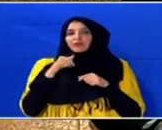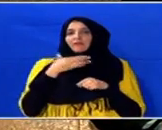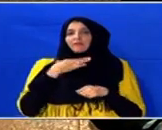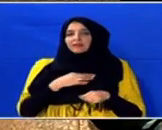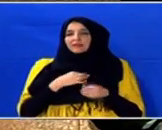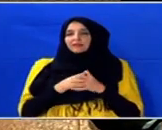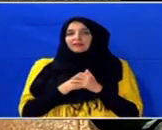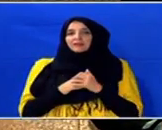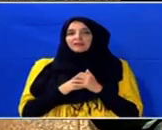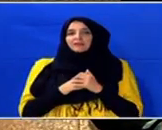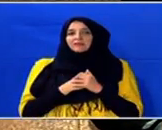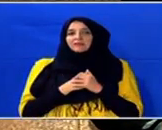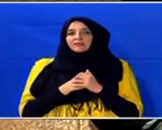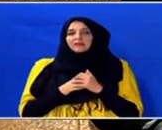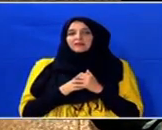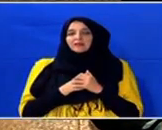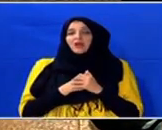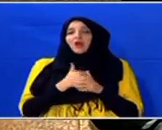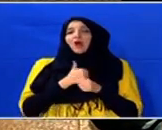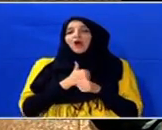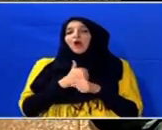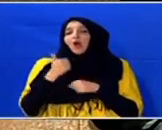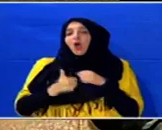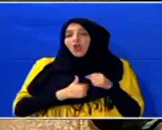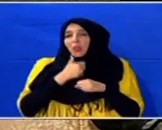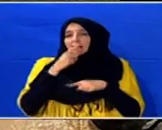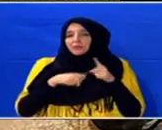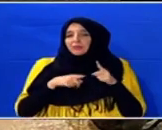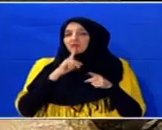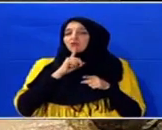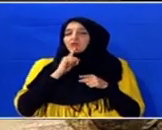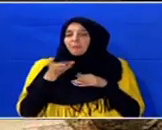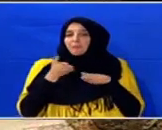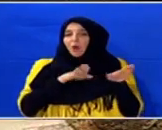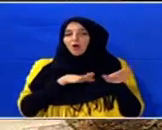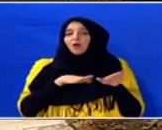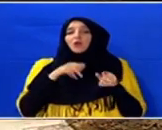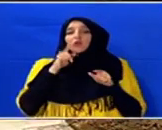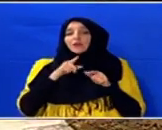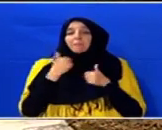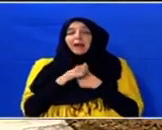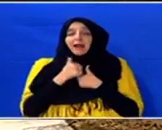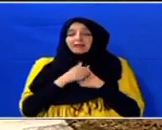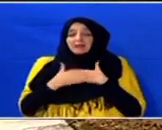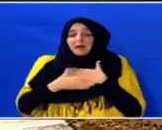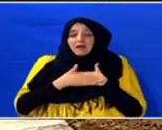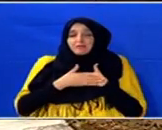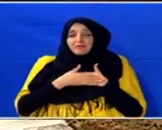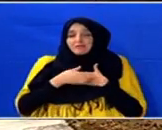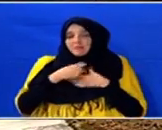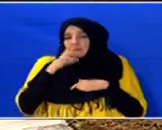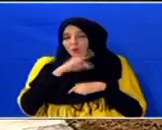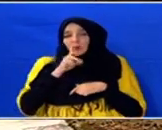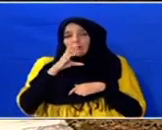تاعو عنده يعني عام ونص من يتوفى الله يرحمه، وكان في غيبوبه قبل ما يتوفى،